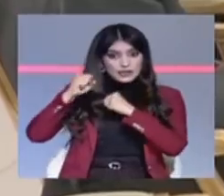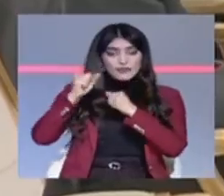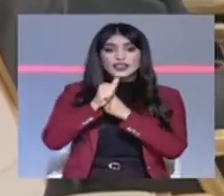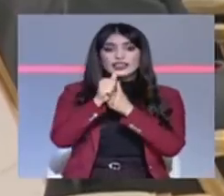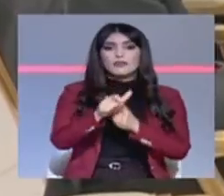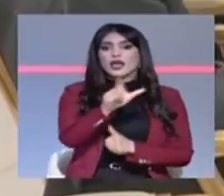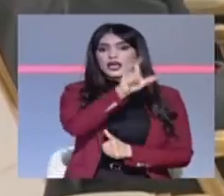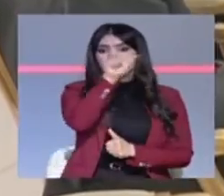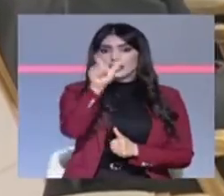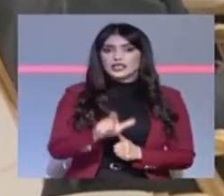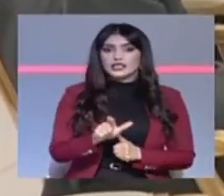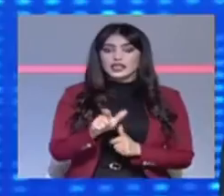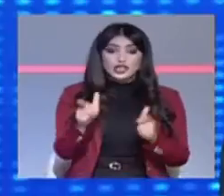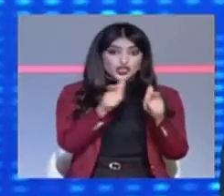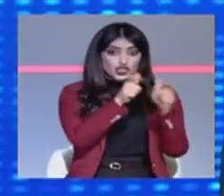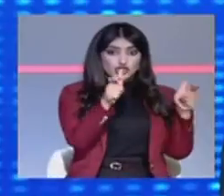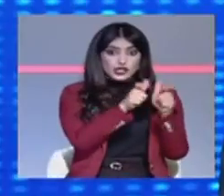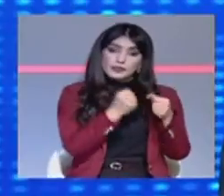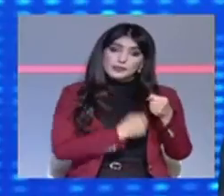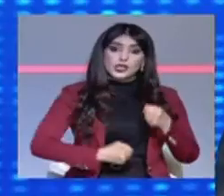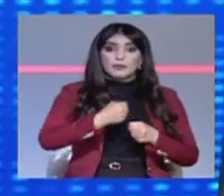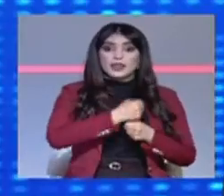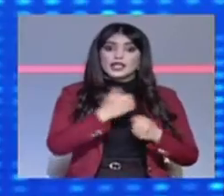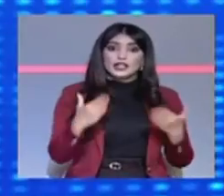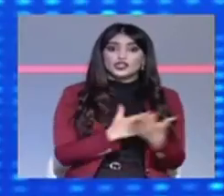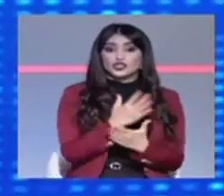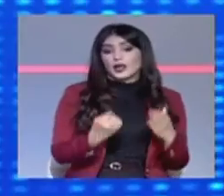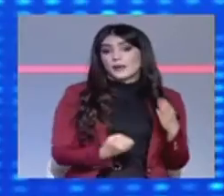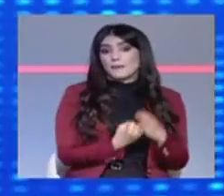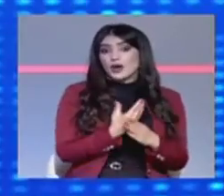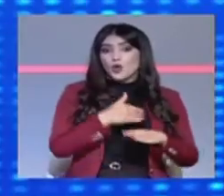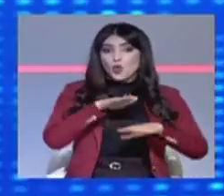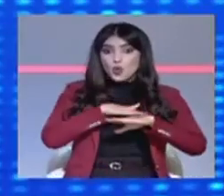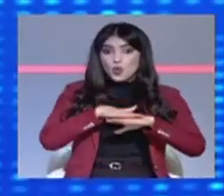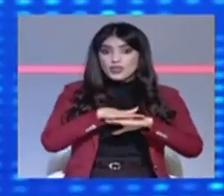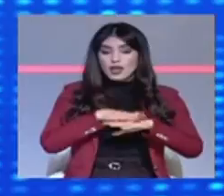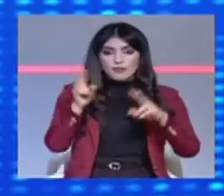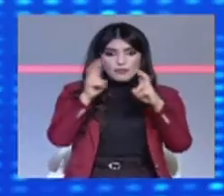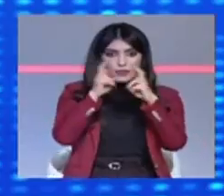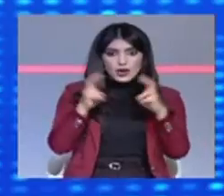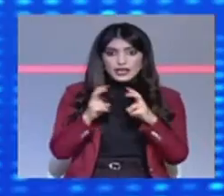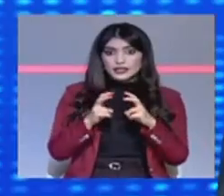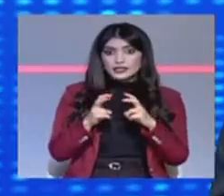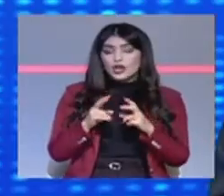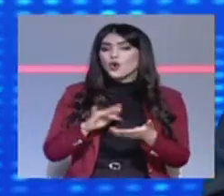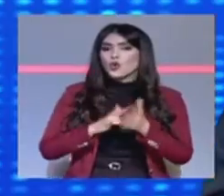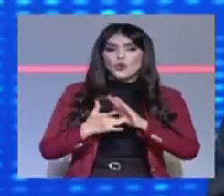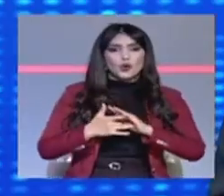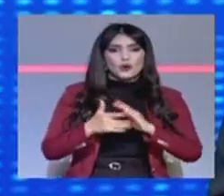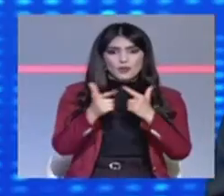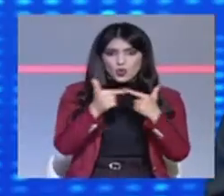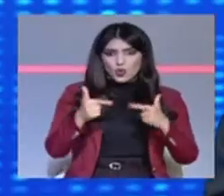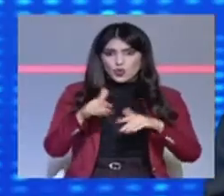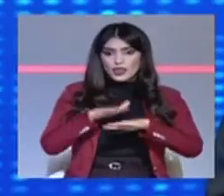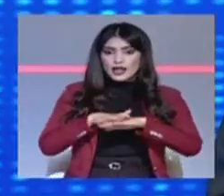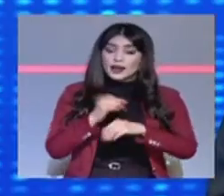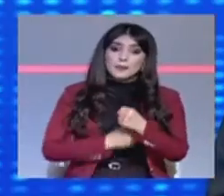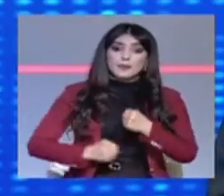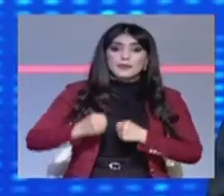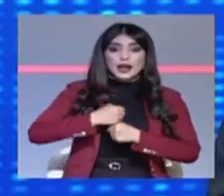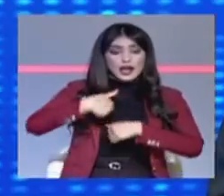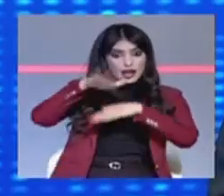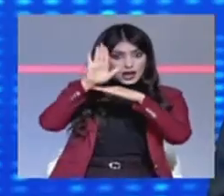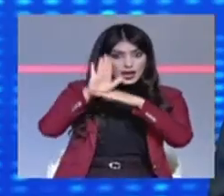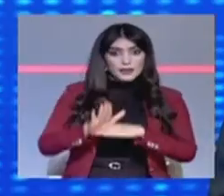استعداد الشركتين ببعض مشاريع جديده تخص الطاقه المتجدده ومجالات الطاقه الخضراء لتحقيق الامن